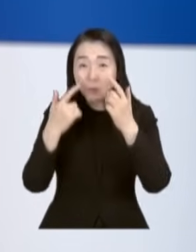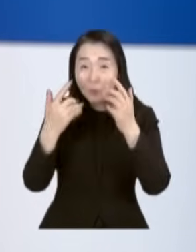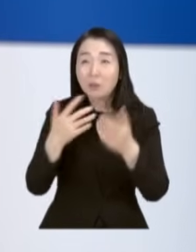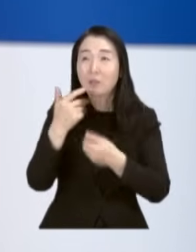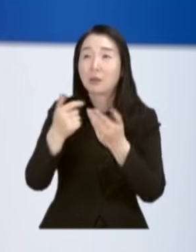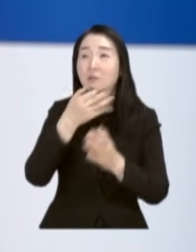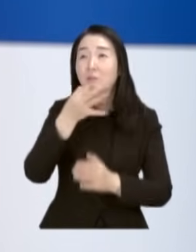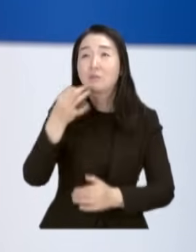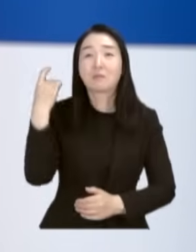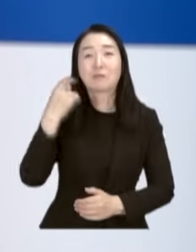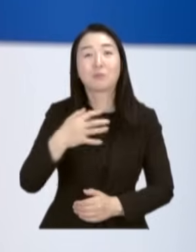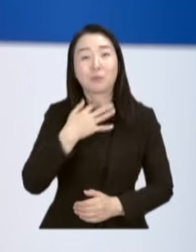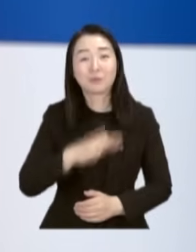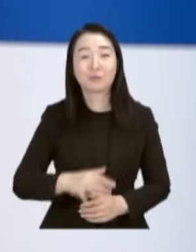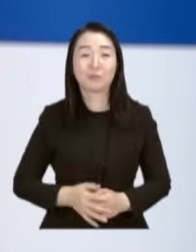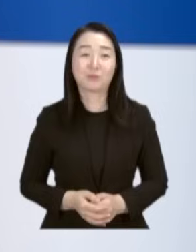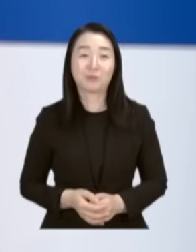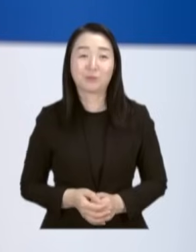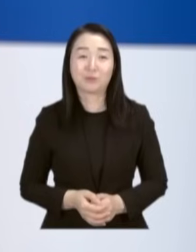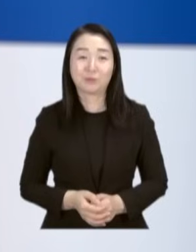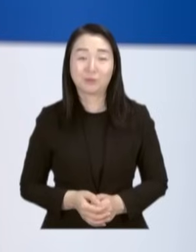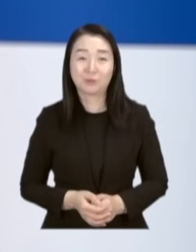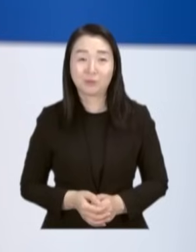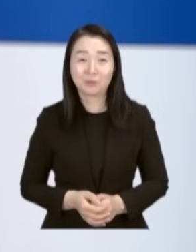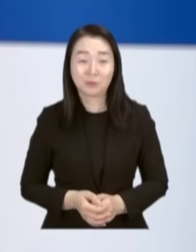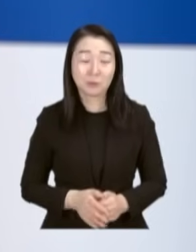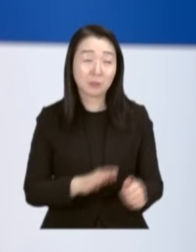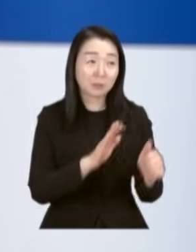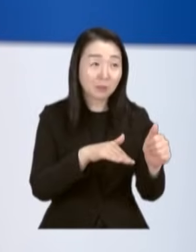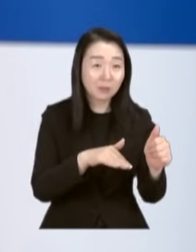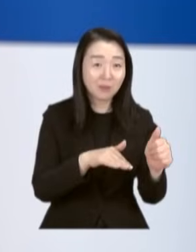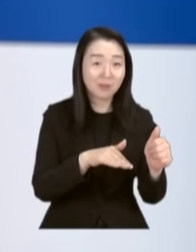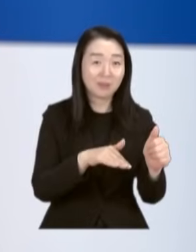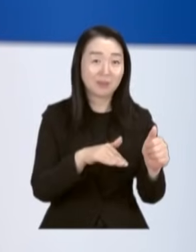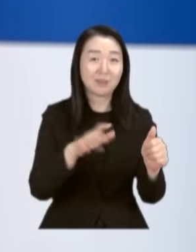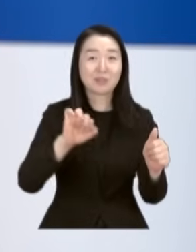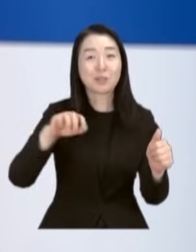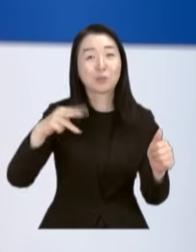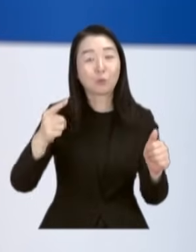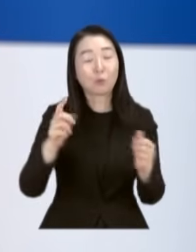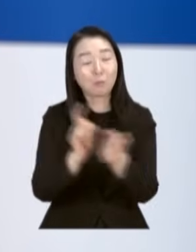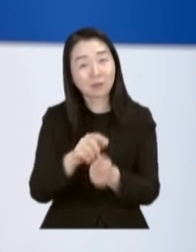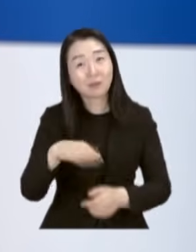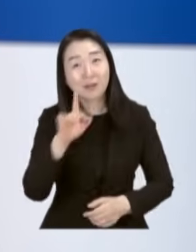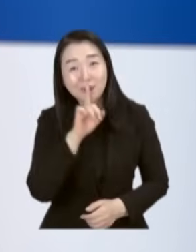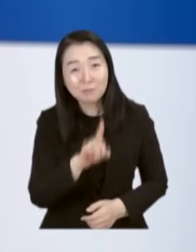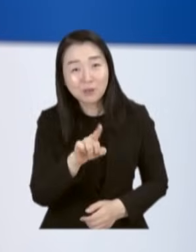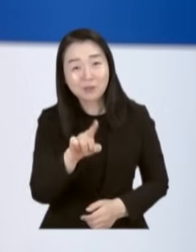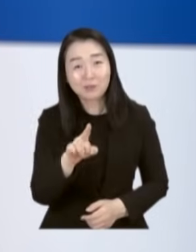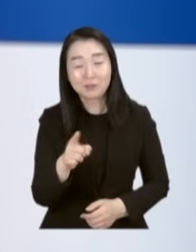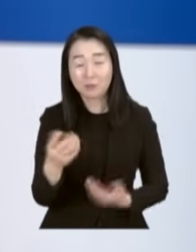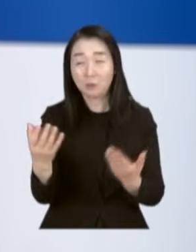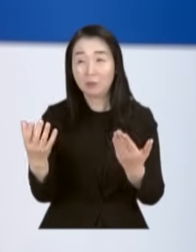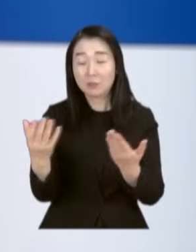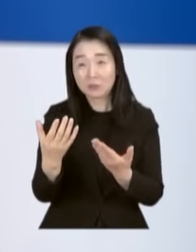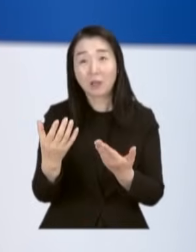이보다도 확실한 하나님 음성은 들어본 적이 없는 거예요. 그렇죠. 일도야, 일도 만나러 가라. 일도야, 너의 사명 실현지야.